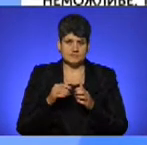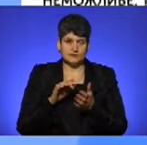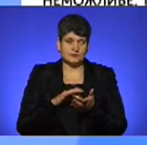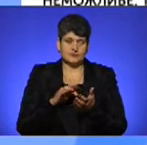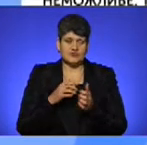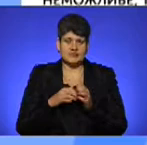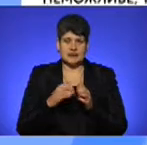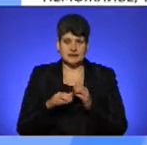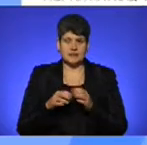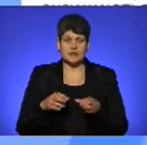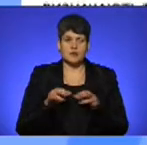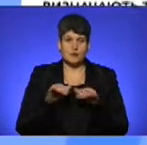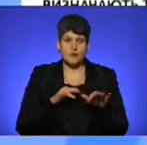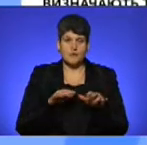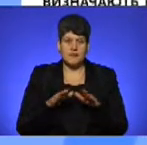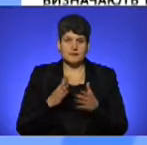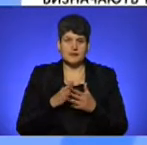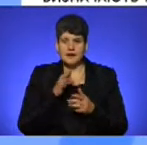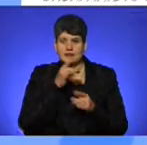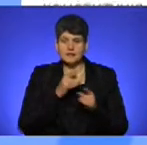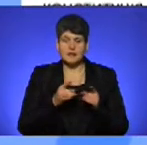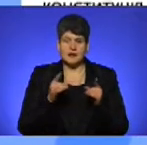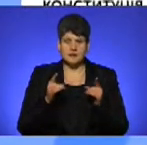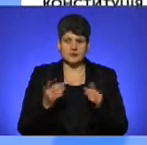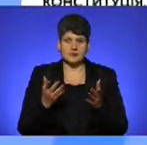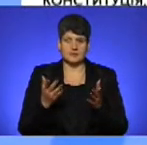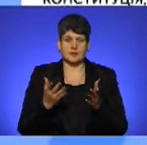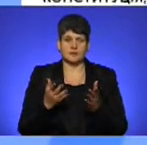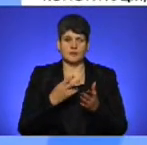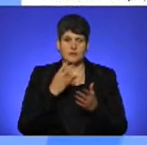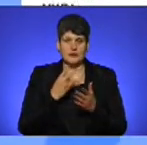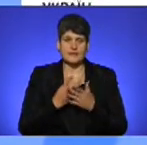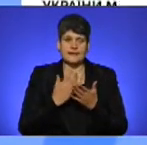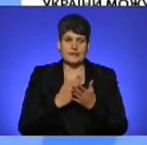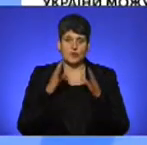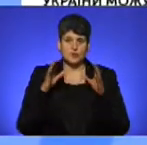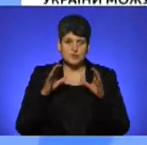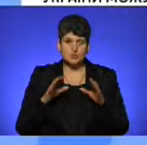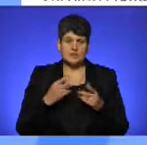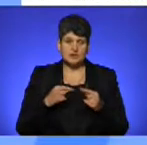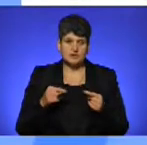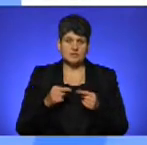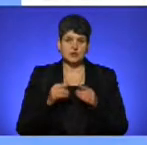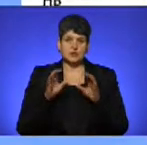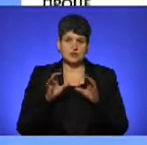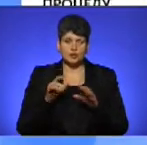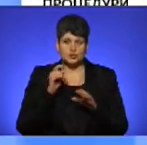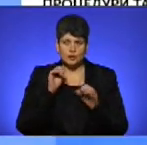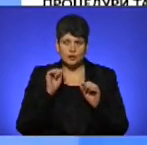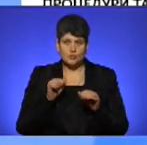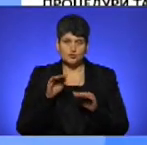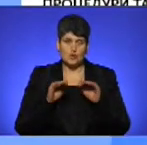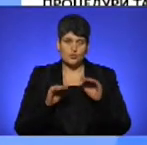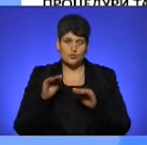що є строки, які визначають реальність виборчого процесу. Є конституція, яка визначає, що законами України можуть